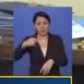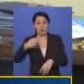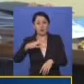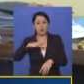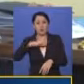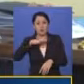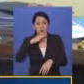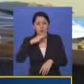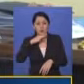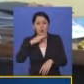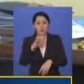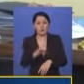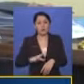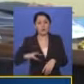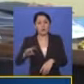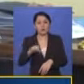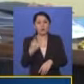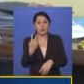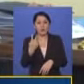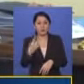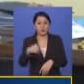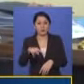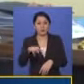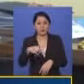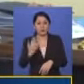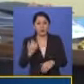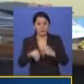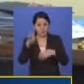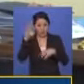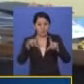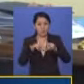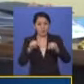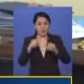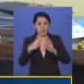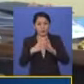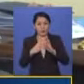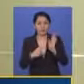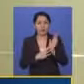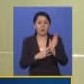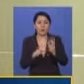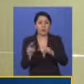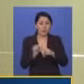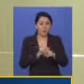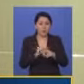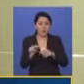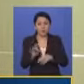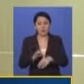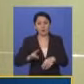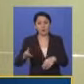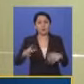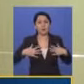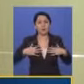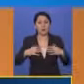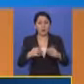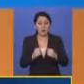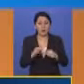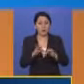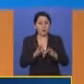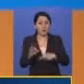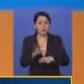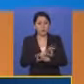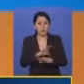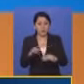көңіл бөлінді. Мысалы, аудандағы 25 жалпы білім беретін орта мектептің 19-ы күрделі жөнделді. Бұдан бөлек ауданда денсаулық сақтау саласы да жақсы